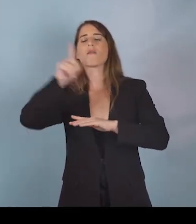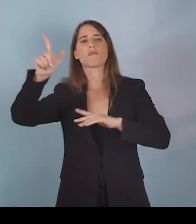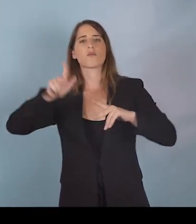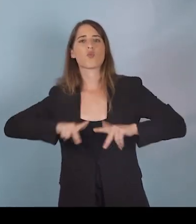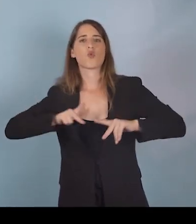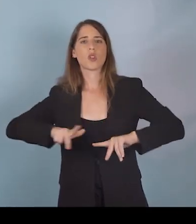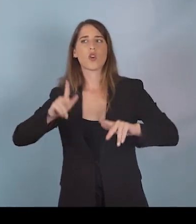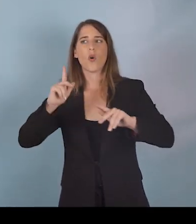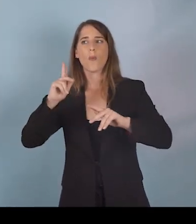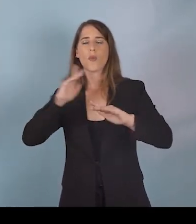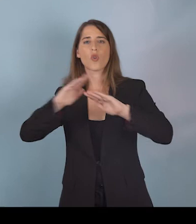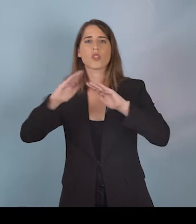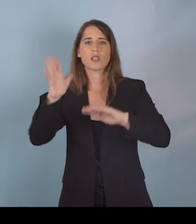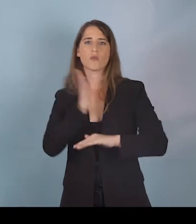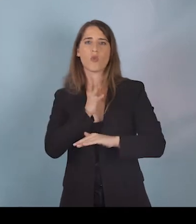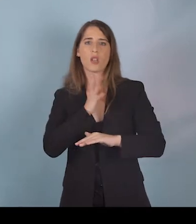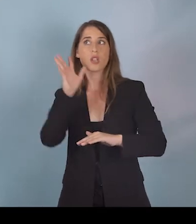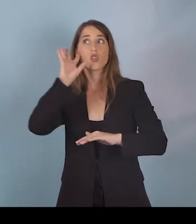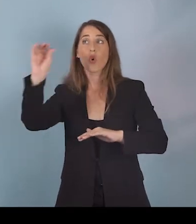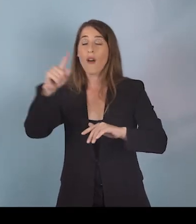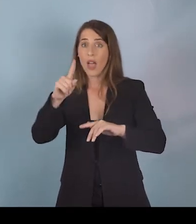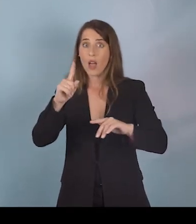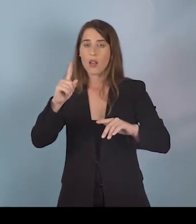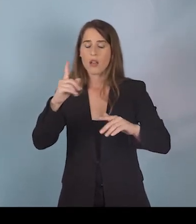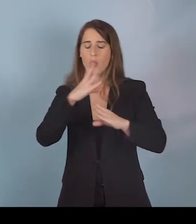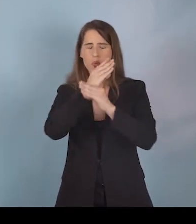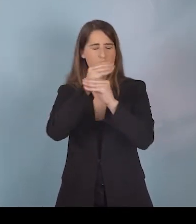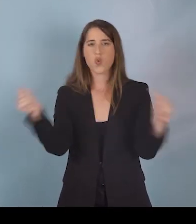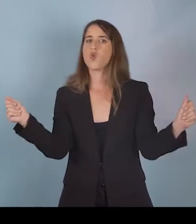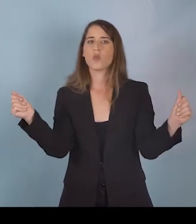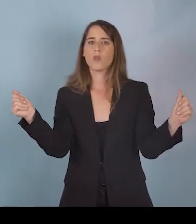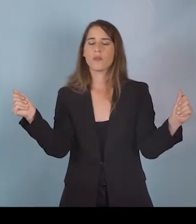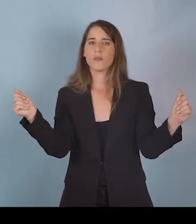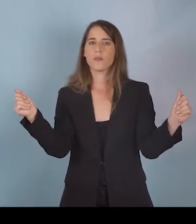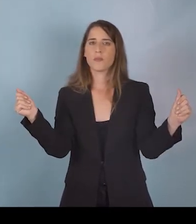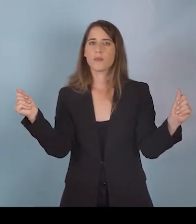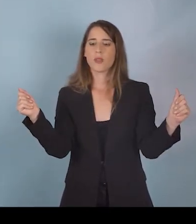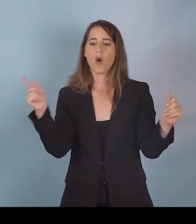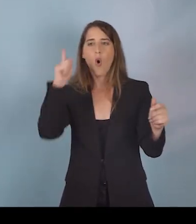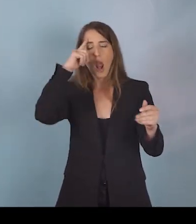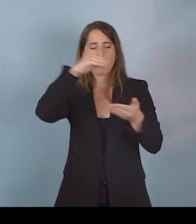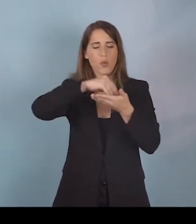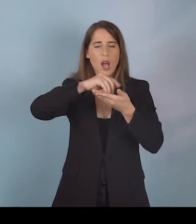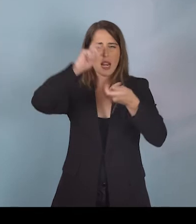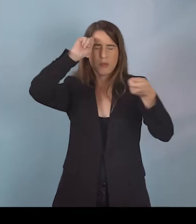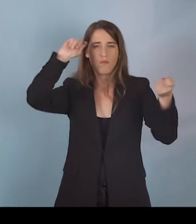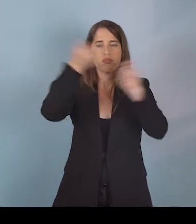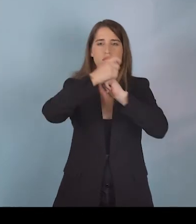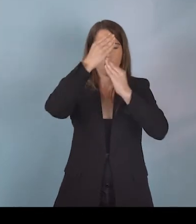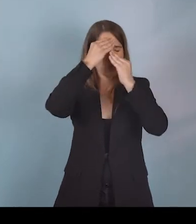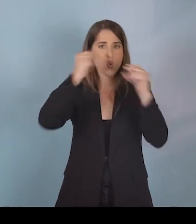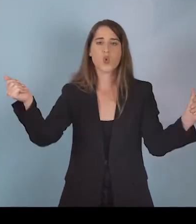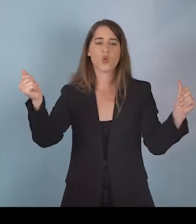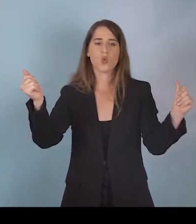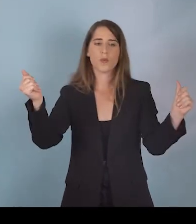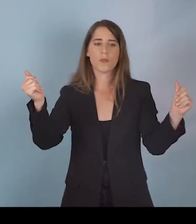μας παρέμβαση προς το Υπουργείο Προστασίας του Πολίτη, ώστε να αυλυνθούν έως απαλληφθούν τα φαινόμενα, να απαλληφθούν οι αντιλήψεις και